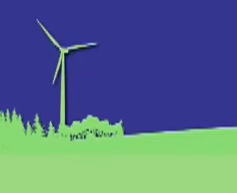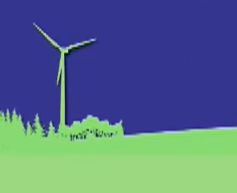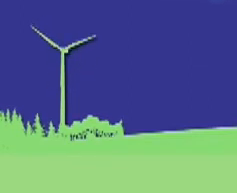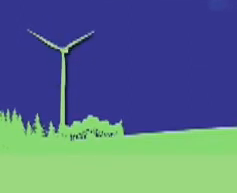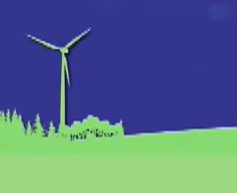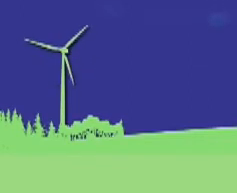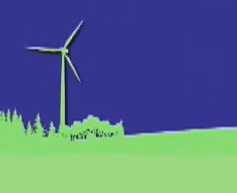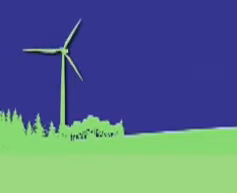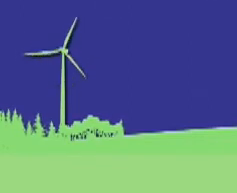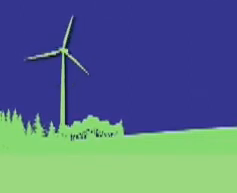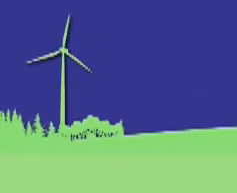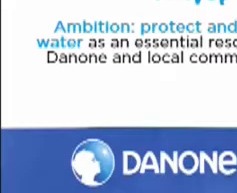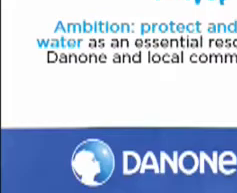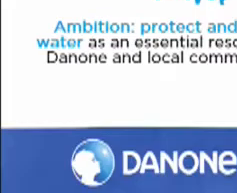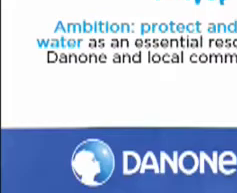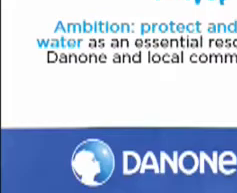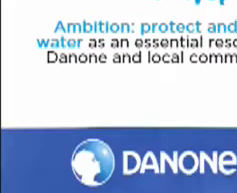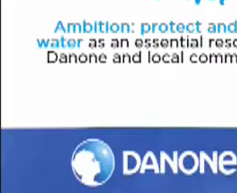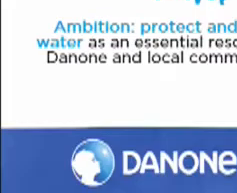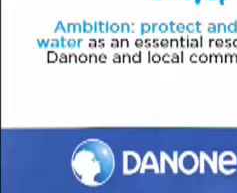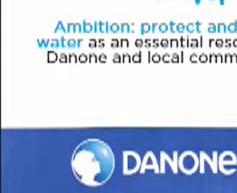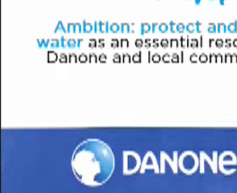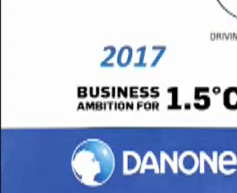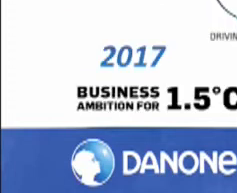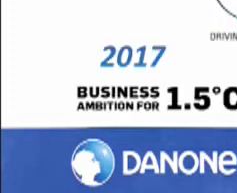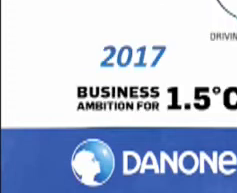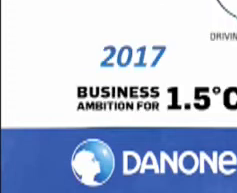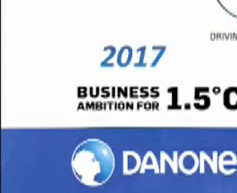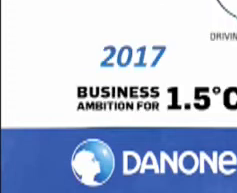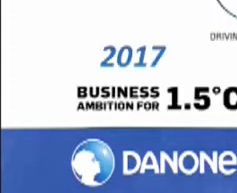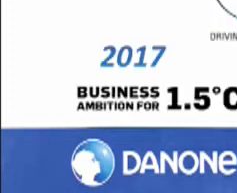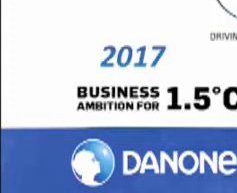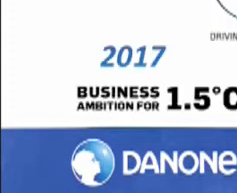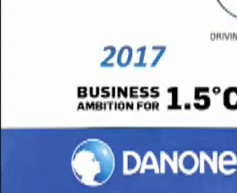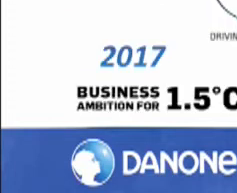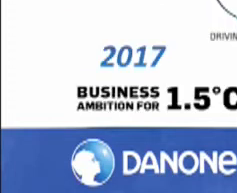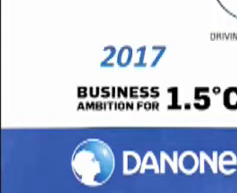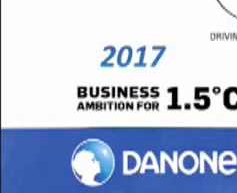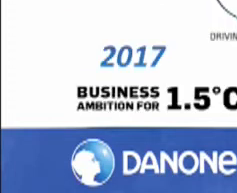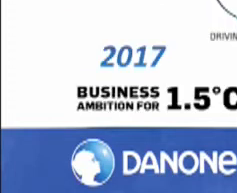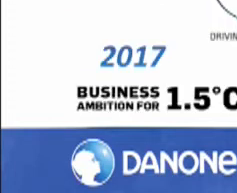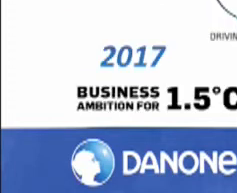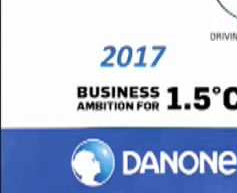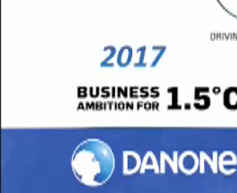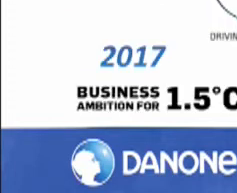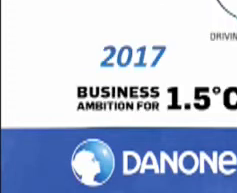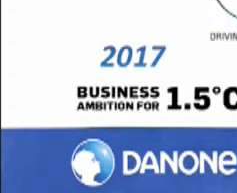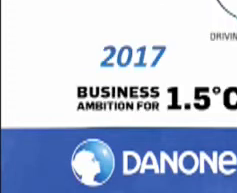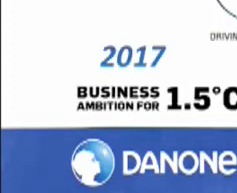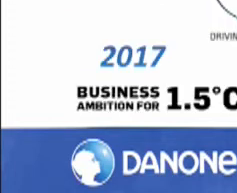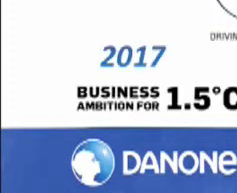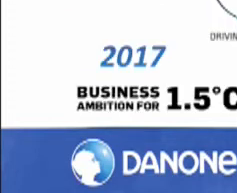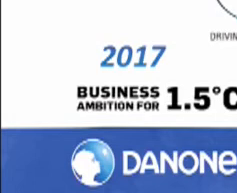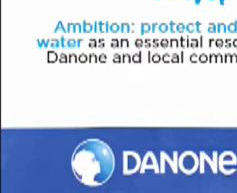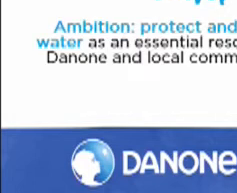Oke sor mungkin ini tadi Saya sudah sampaikan ya sebelumnya soal apa namanya eh Ambisi kita sebagai Danon